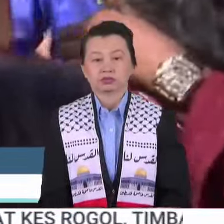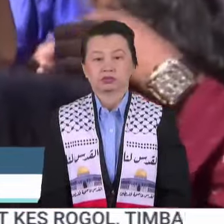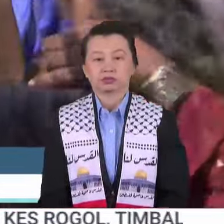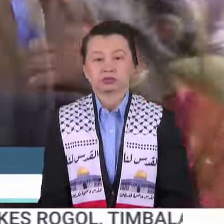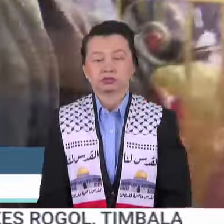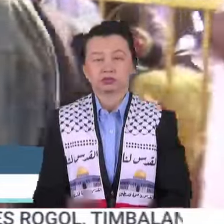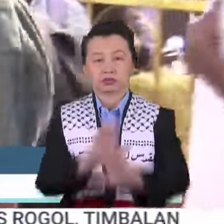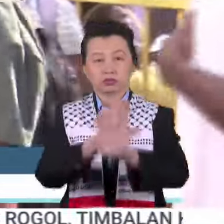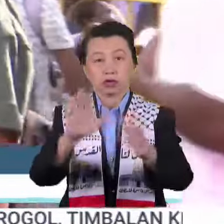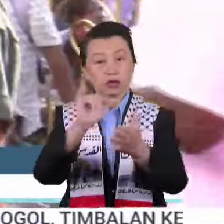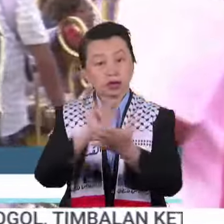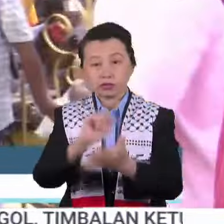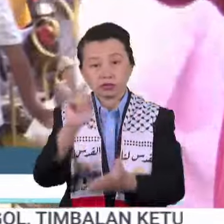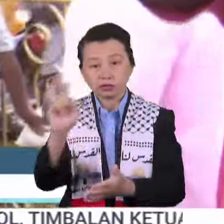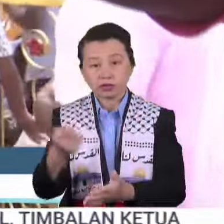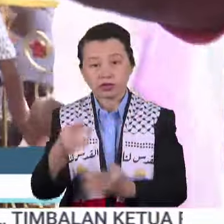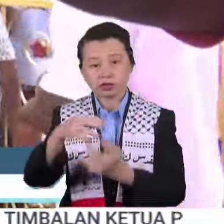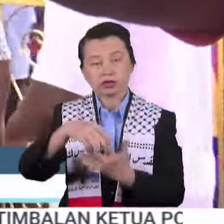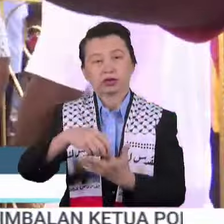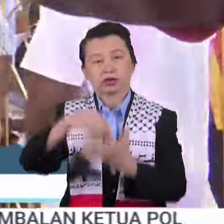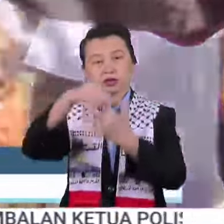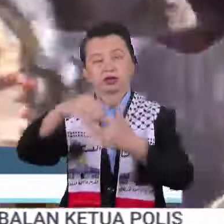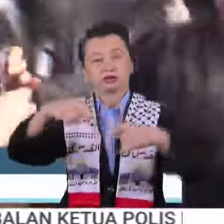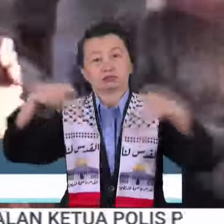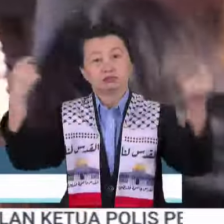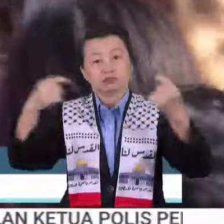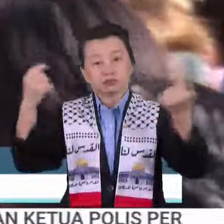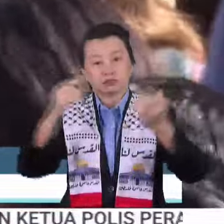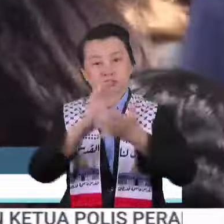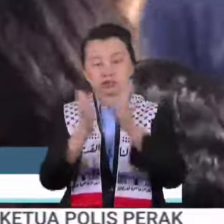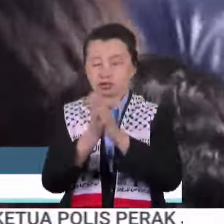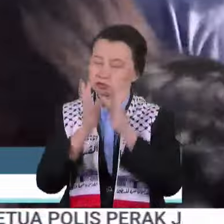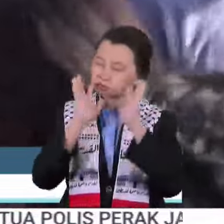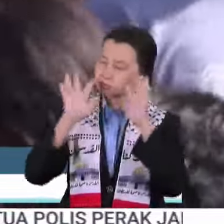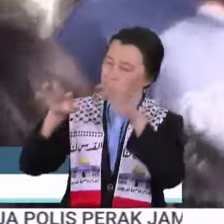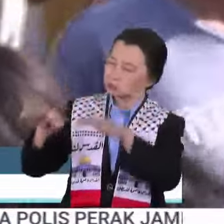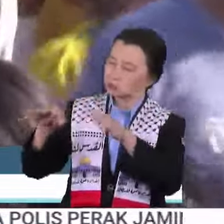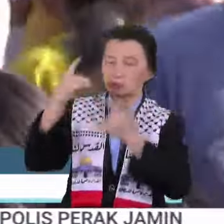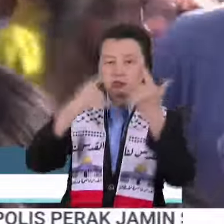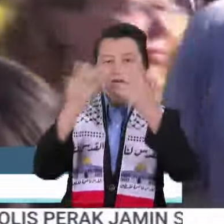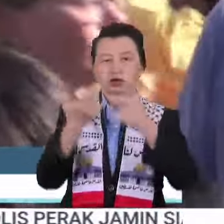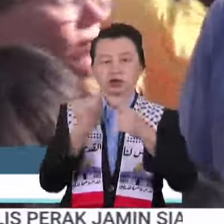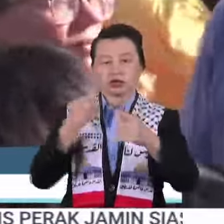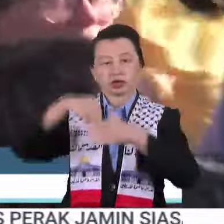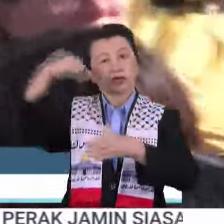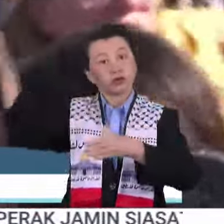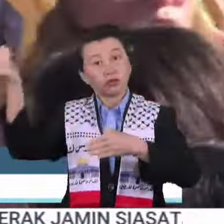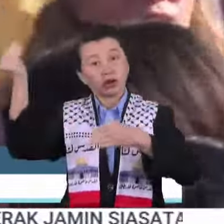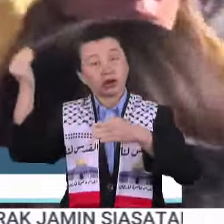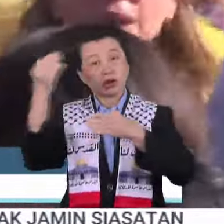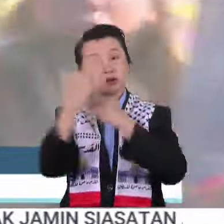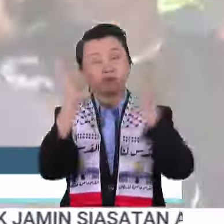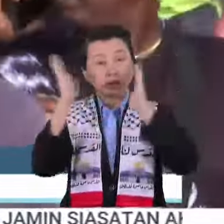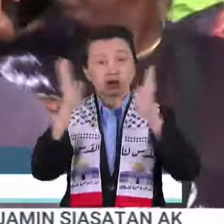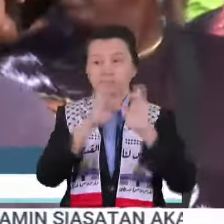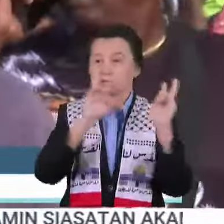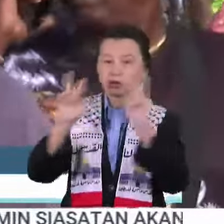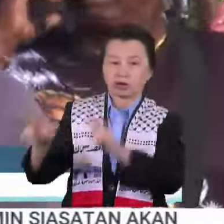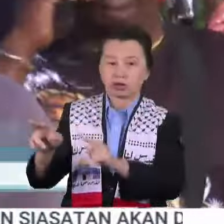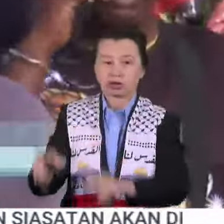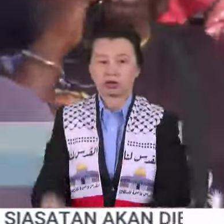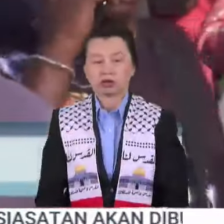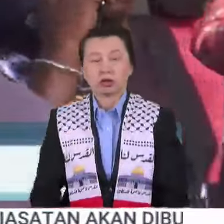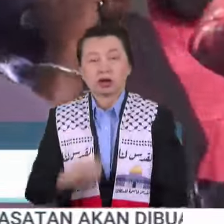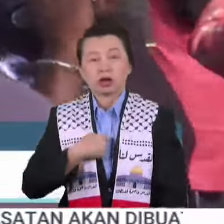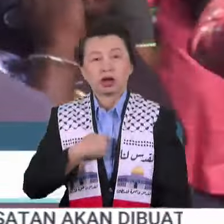banggalah. Bukan itu sahaja, keunikan perayaan ini juga turut menjadi perhatian pengunjung dari luar negara. Like I